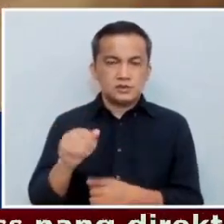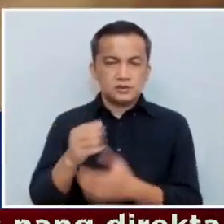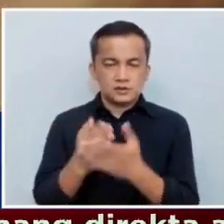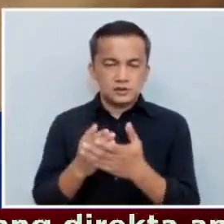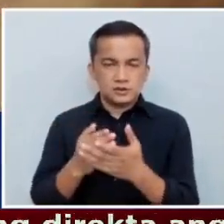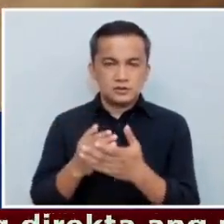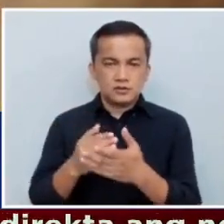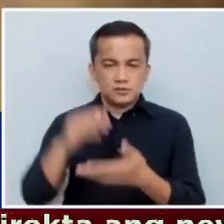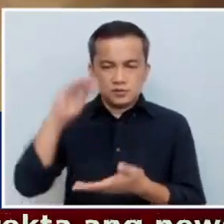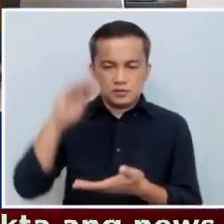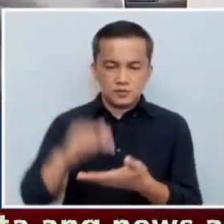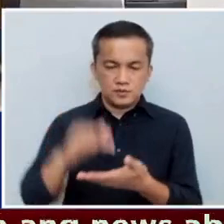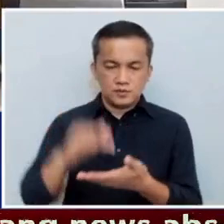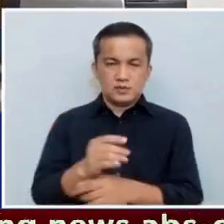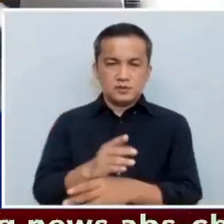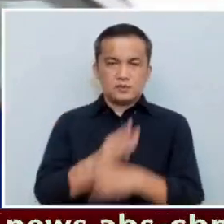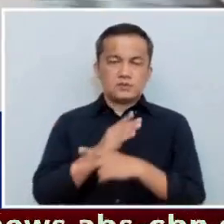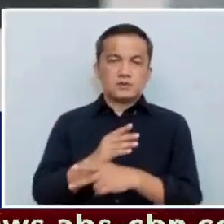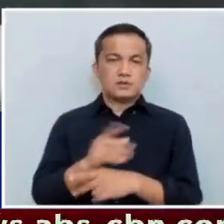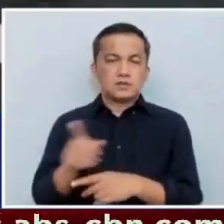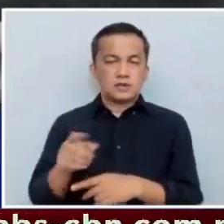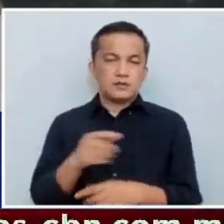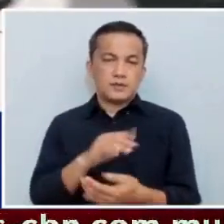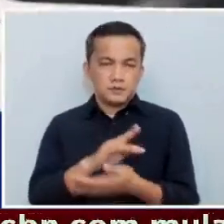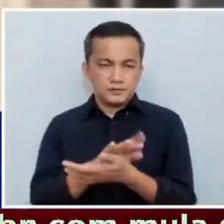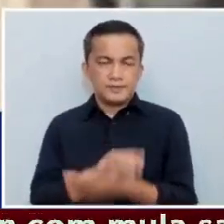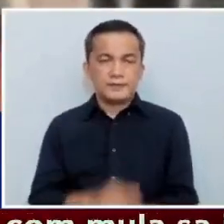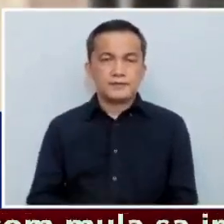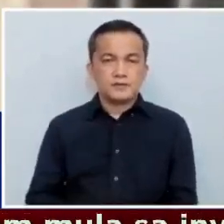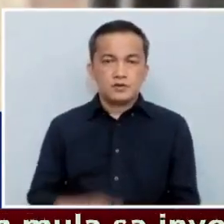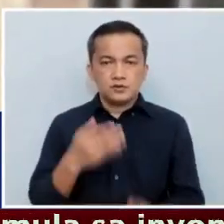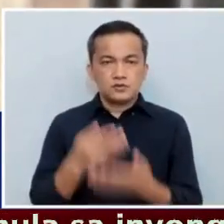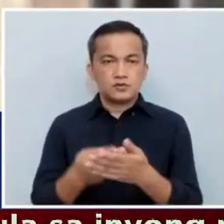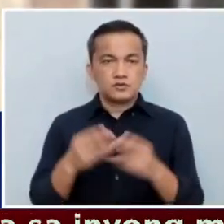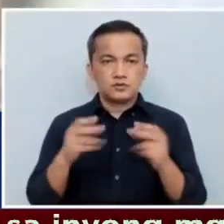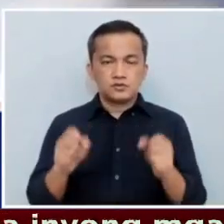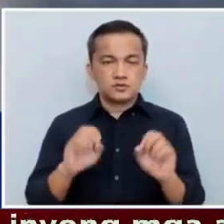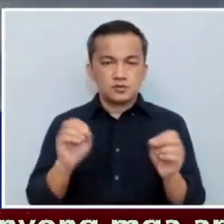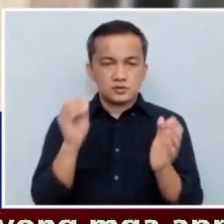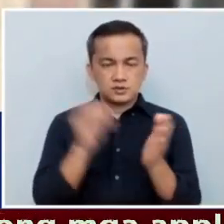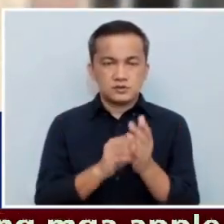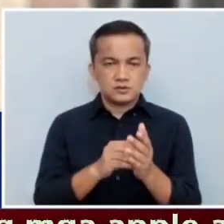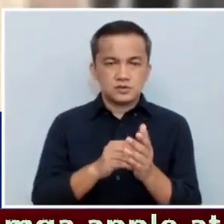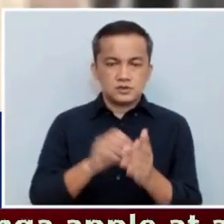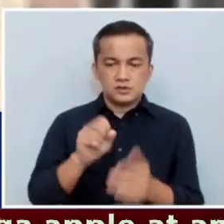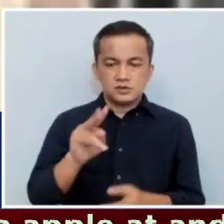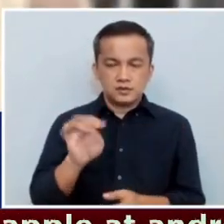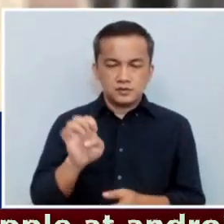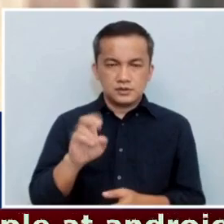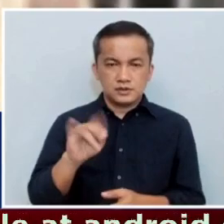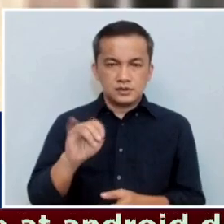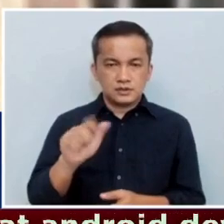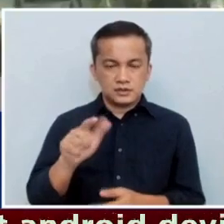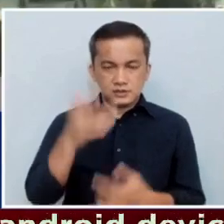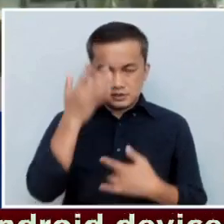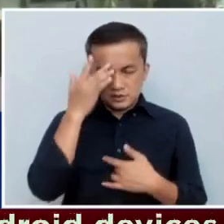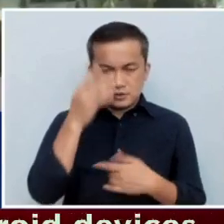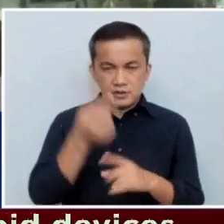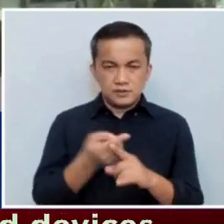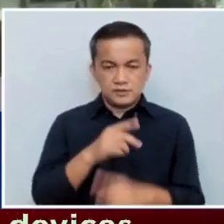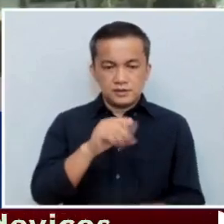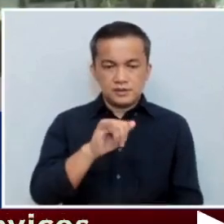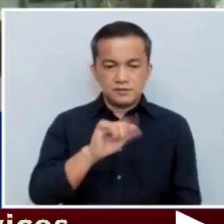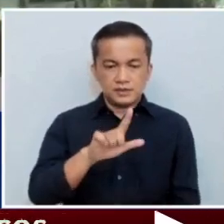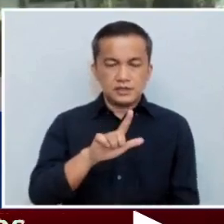immunity laban sa virus. Ang magandang balita naman, walang naitalang severe o critical ang sakit mula April 4 hanggang